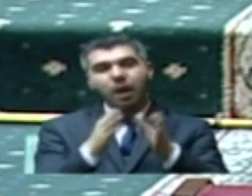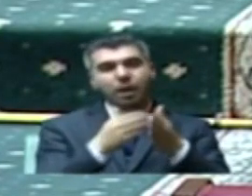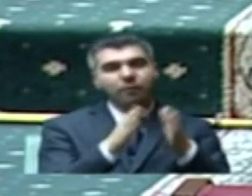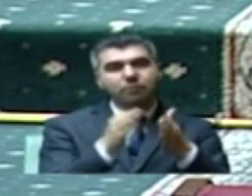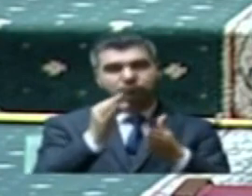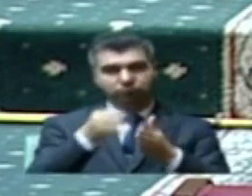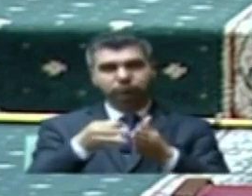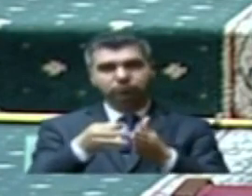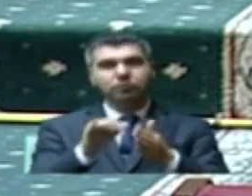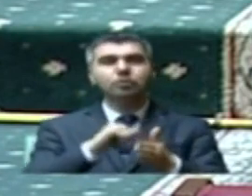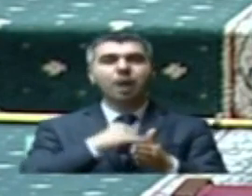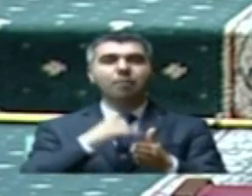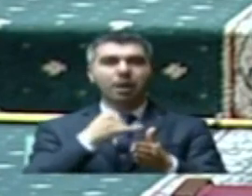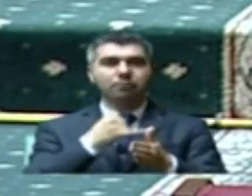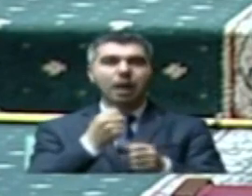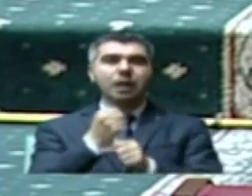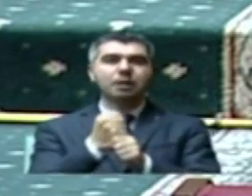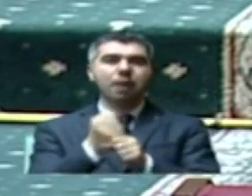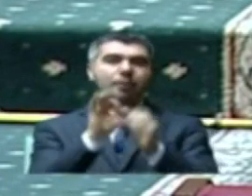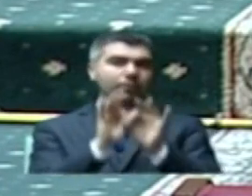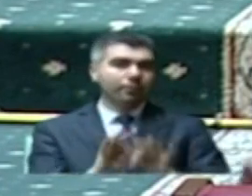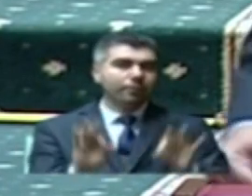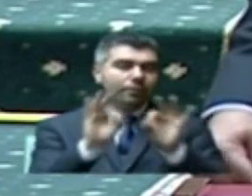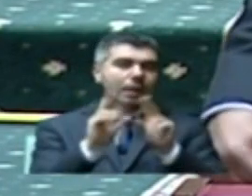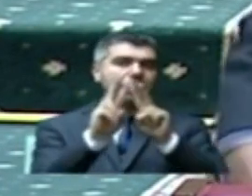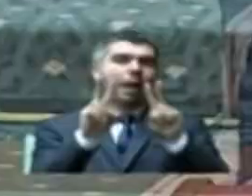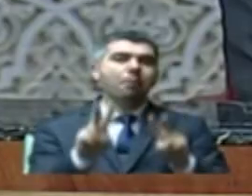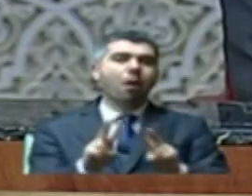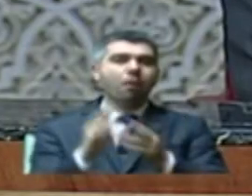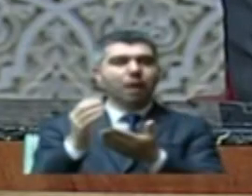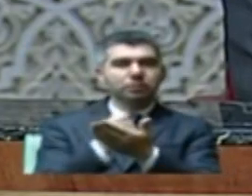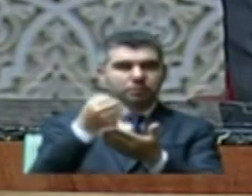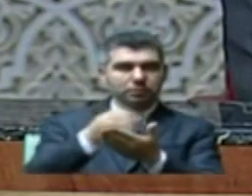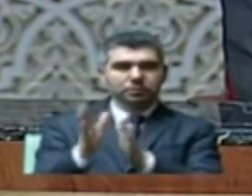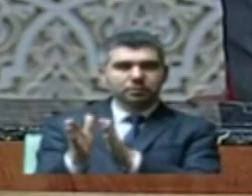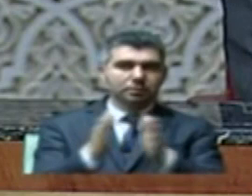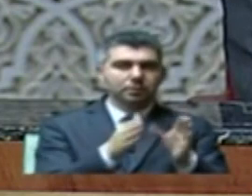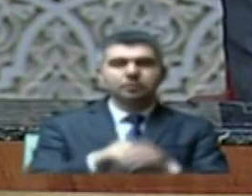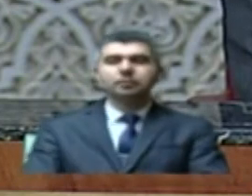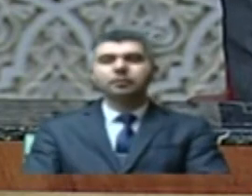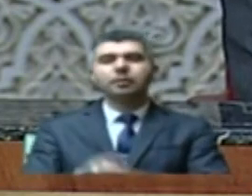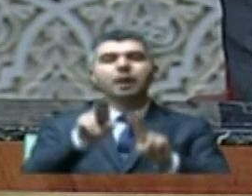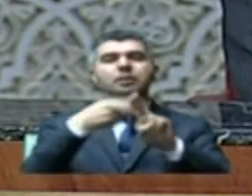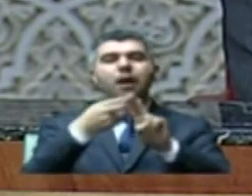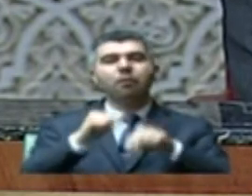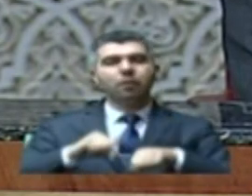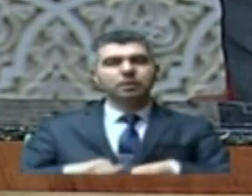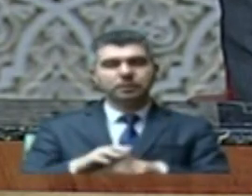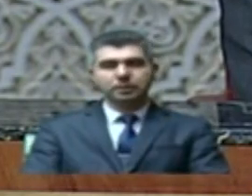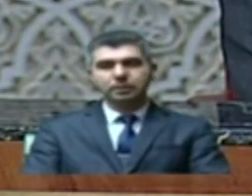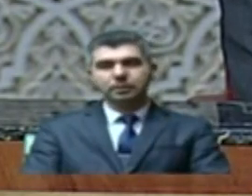في وجه الشباب المعطل الحامل الشواهد العليا؟ شكرا. شكرا السيد المستشار. الكلمة لكم السيد كاتب الدولة للإجابة على السؤال.